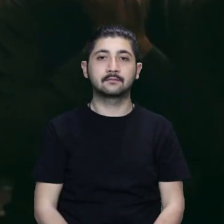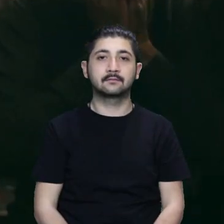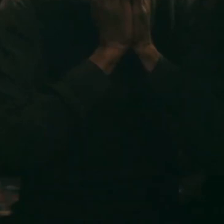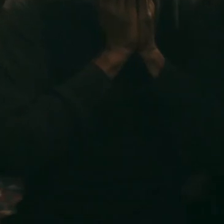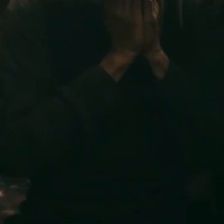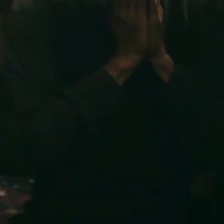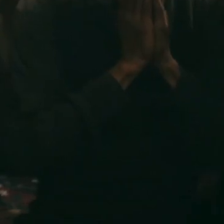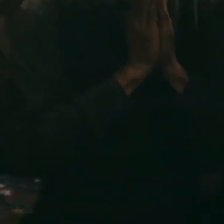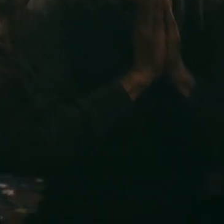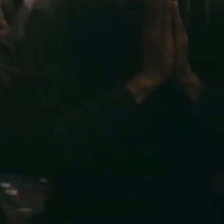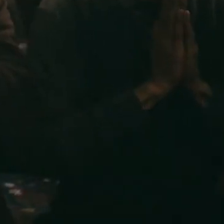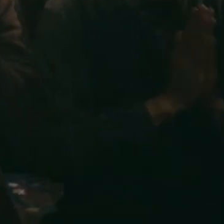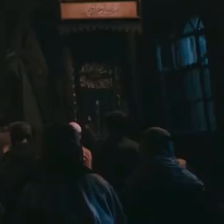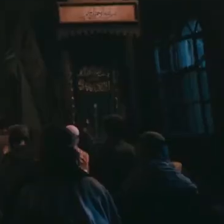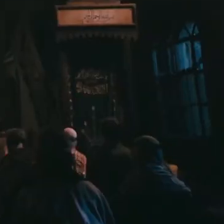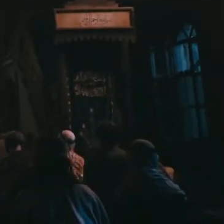sürdü.